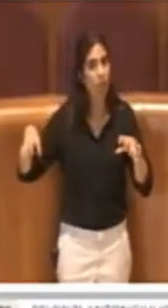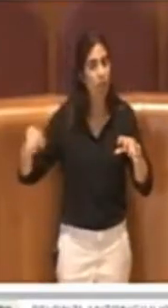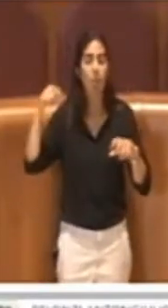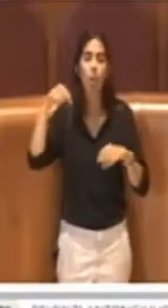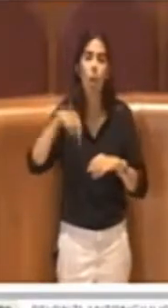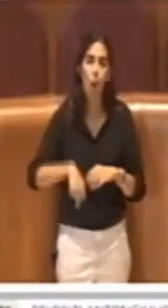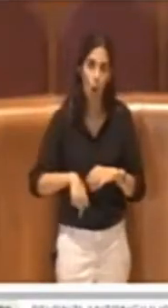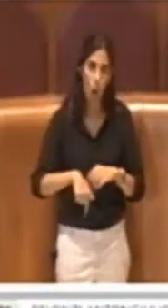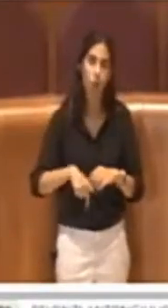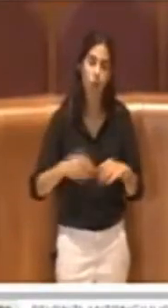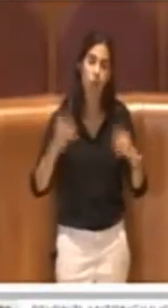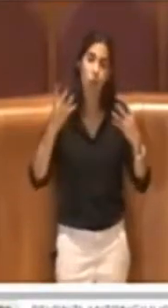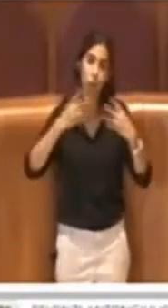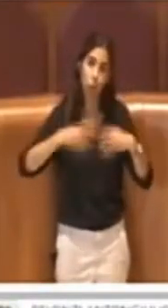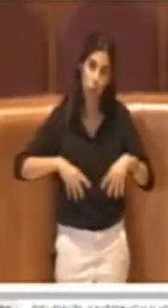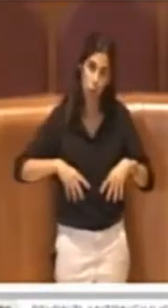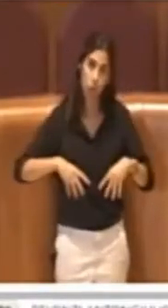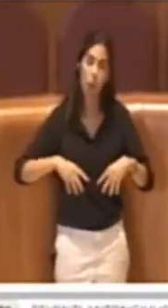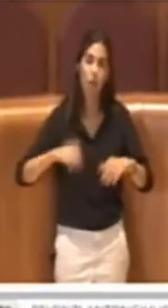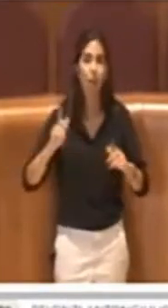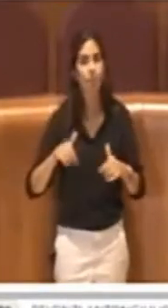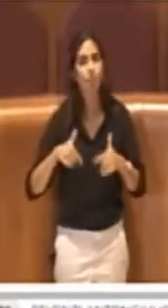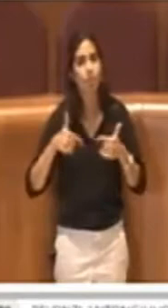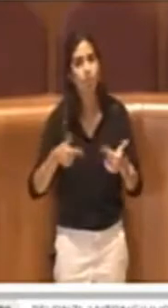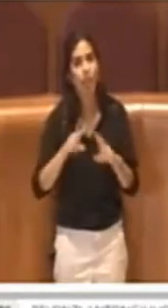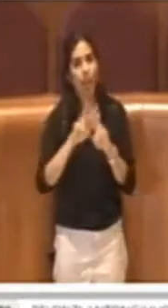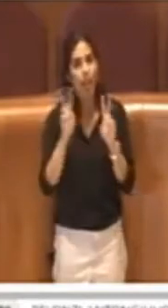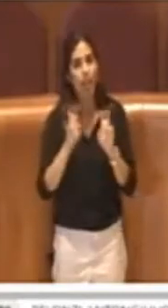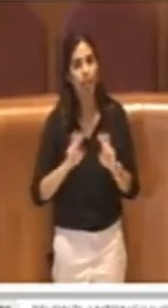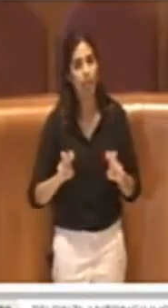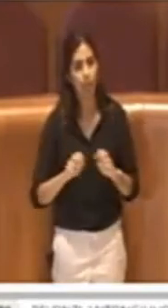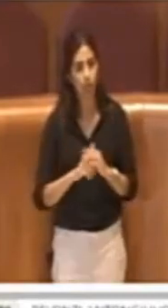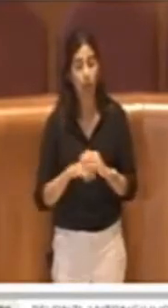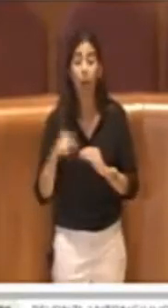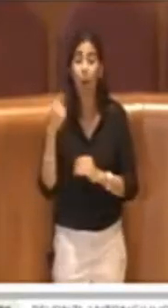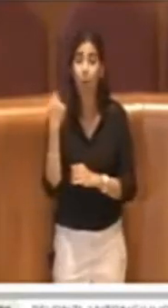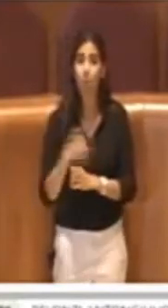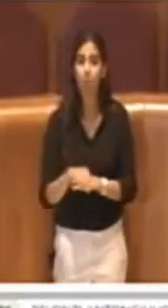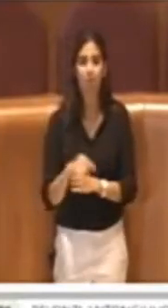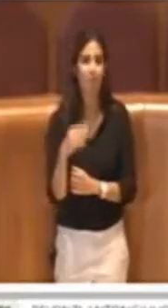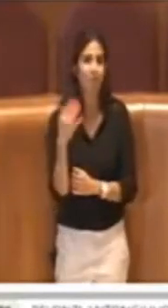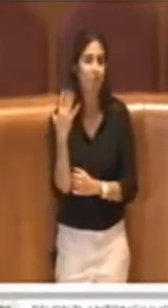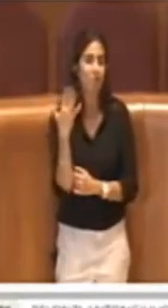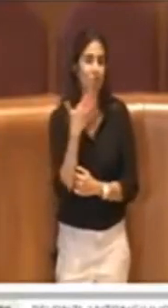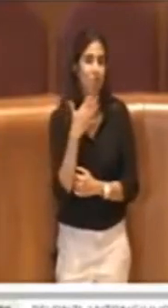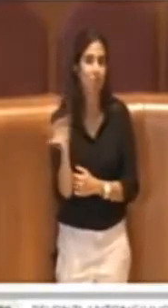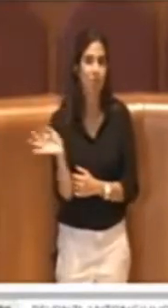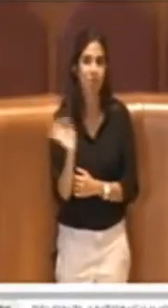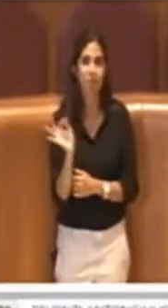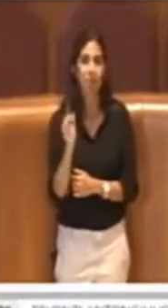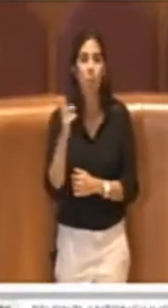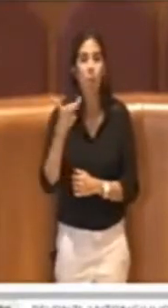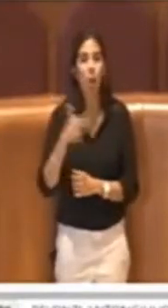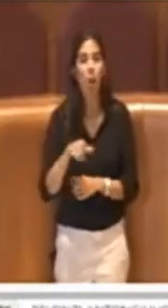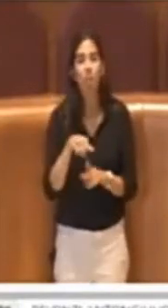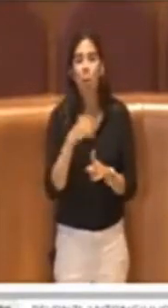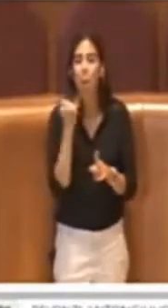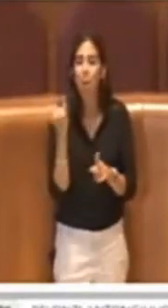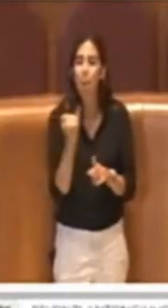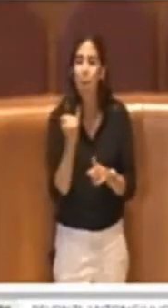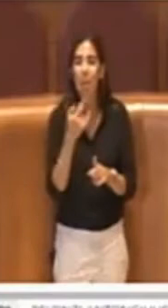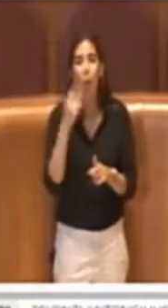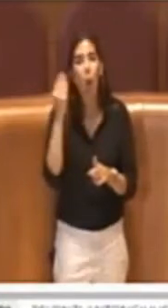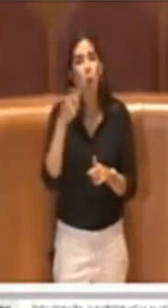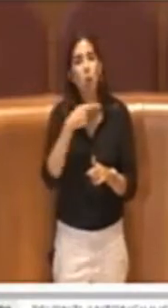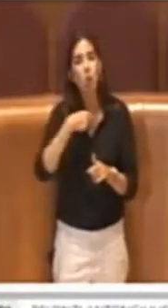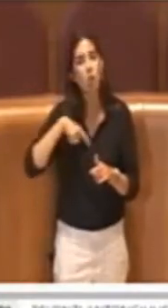e emettono energia, una cosa meravigliosa, perché questo era uno dei piccoli sogni che avevamo nel